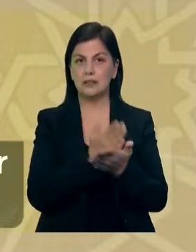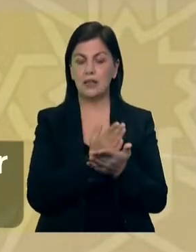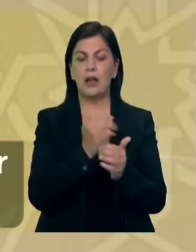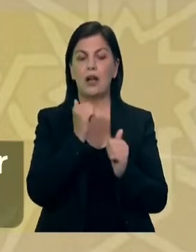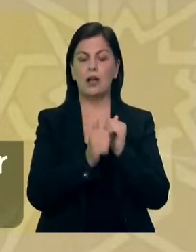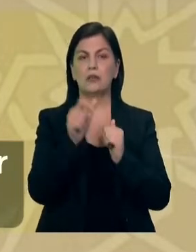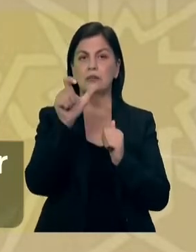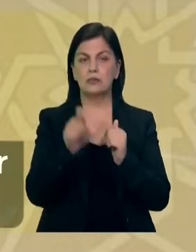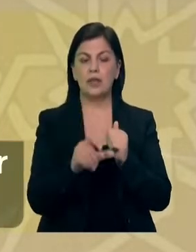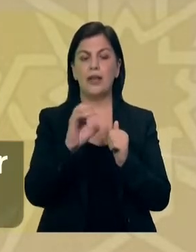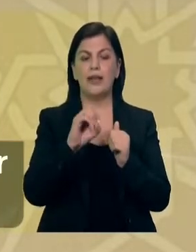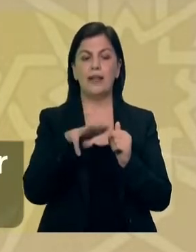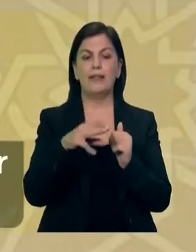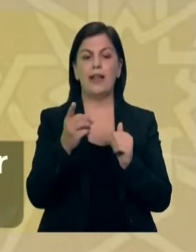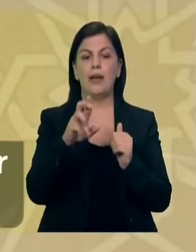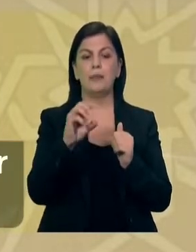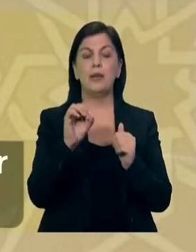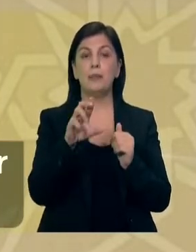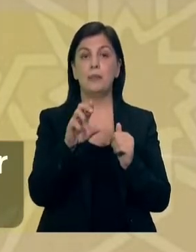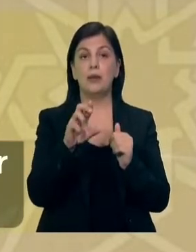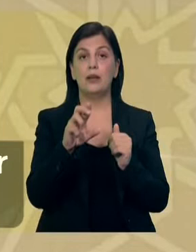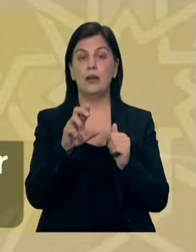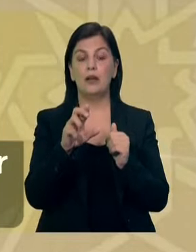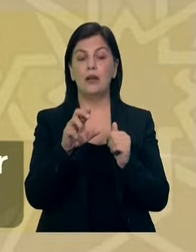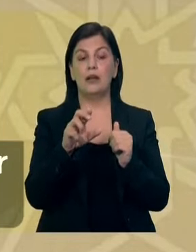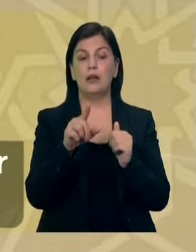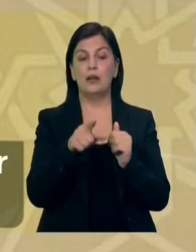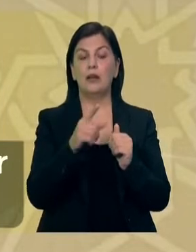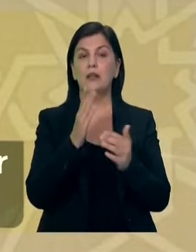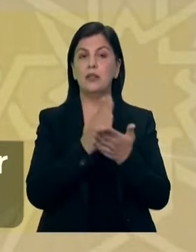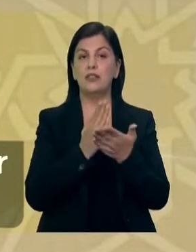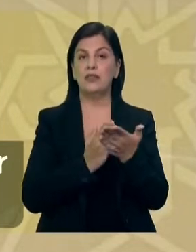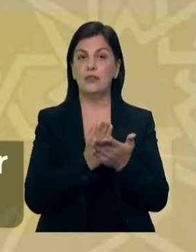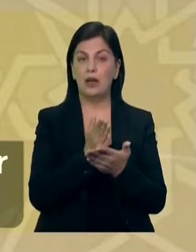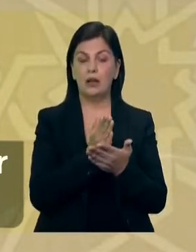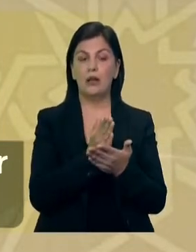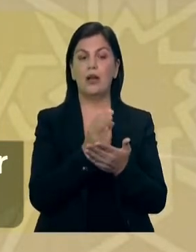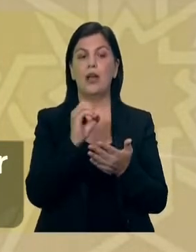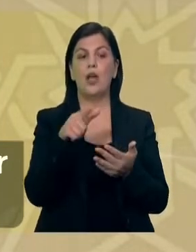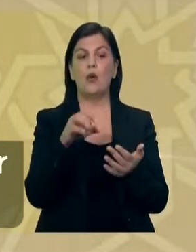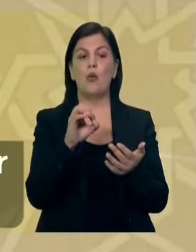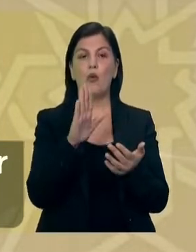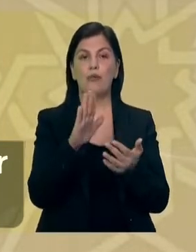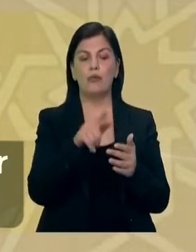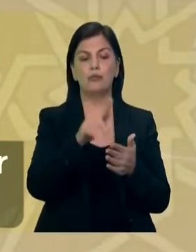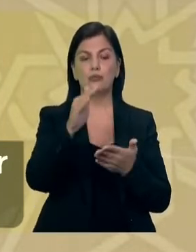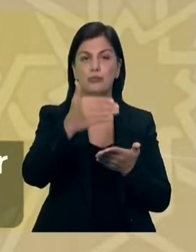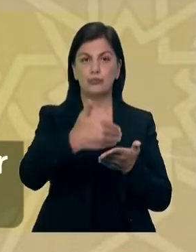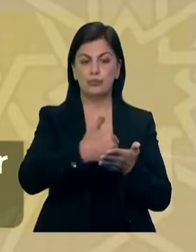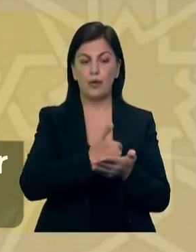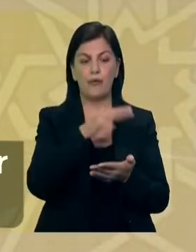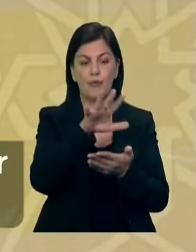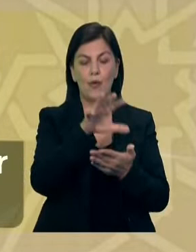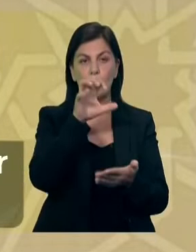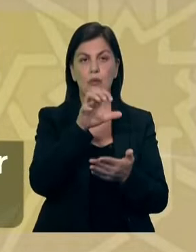vətəndaş e-təbib tətbiqi vasitəsilə çıxışı var və eyni zamanda da e-gov vasitəsilə onu çap eləyib şəkil forması,